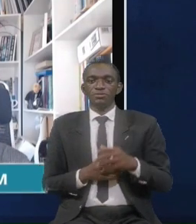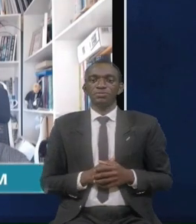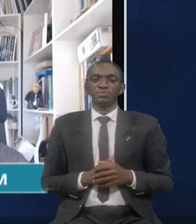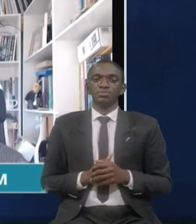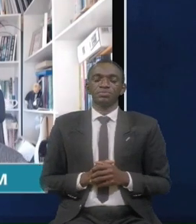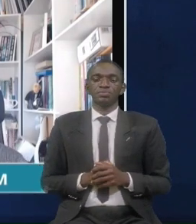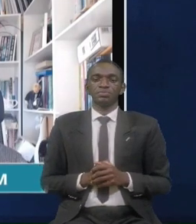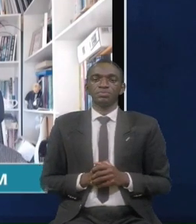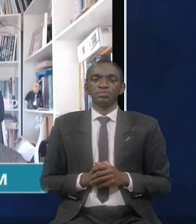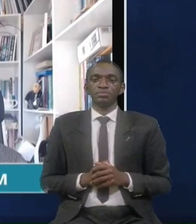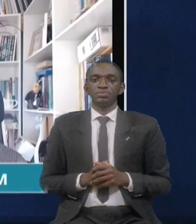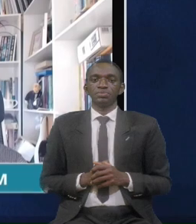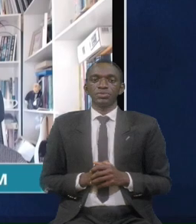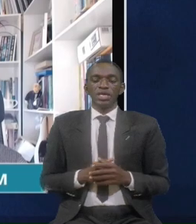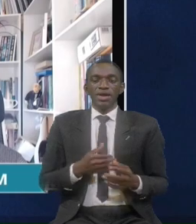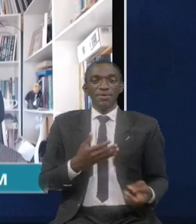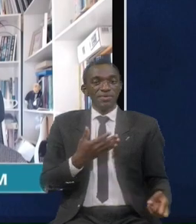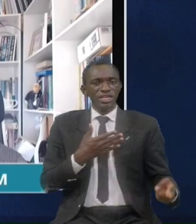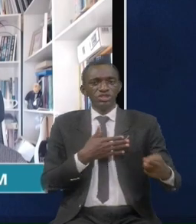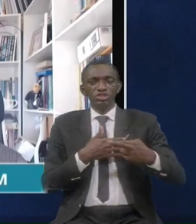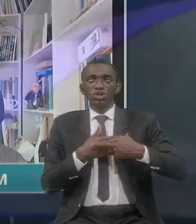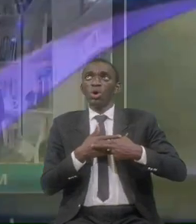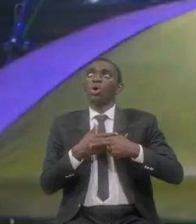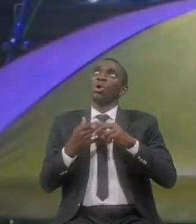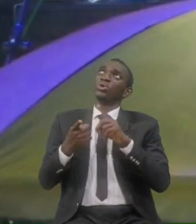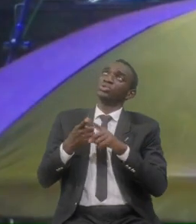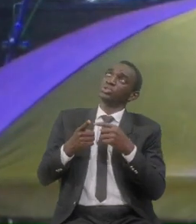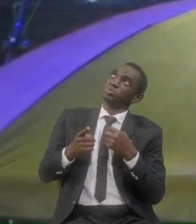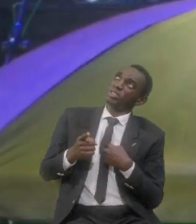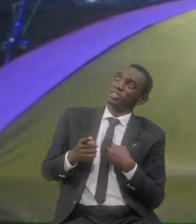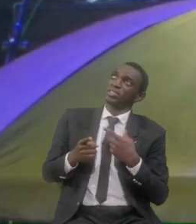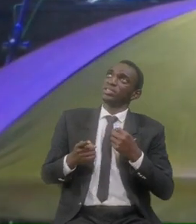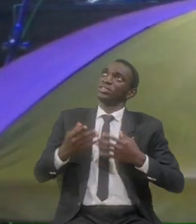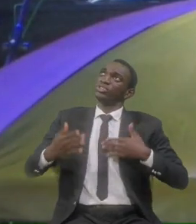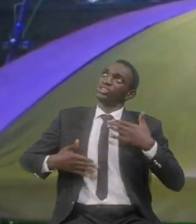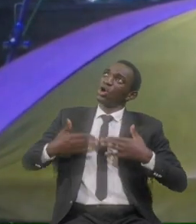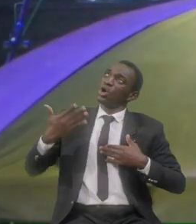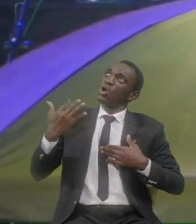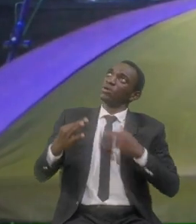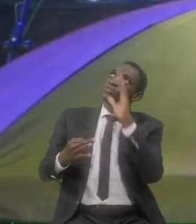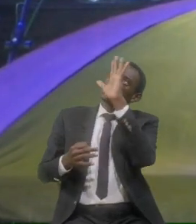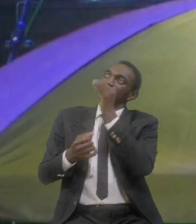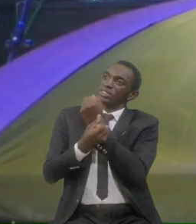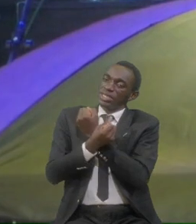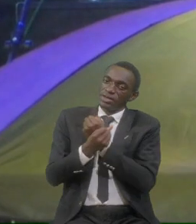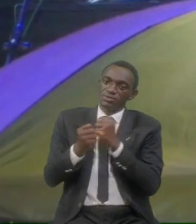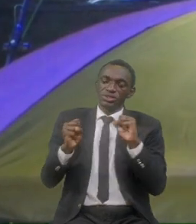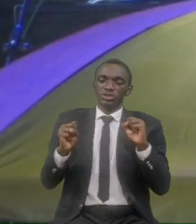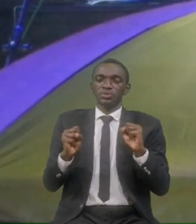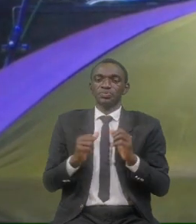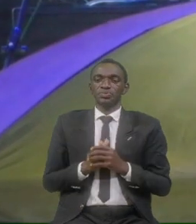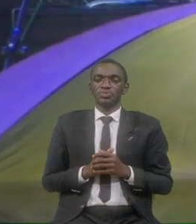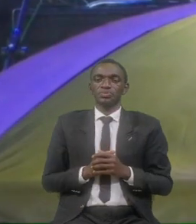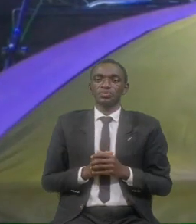versikulo 2. Restore unto me the joy of thy salvation. Ibalik ngari kanako